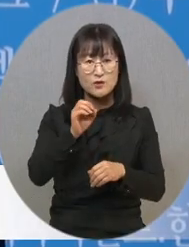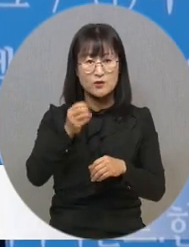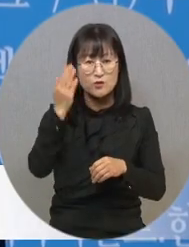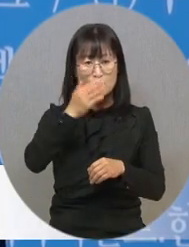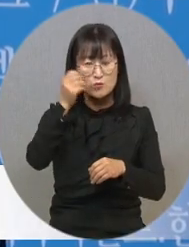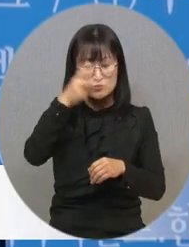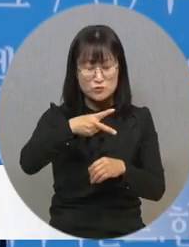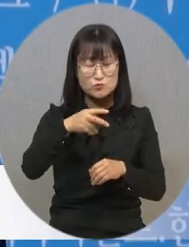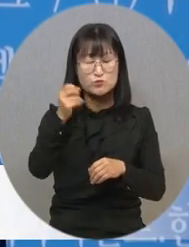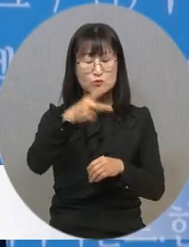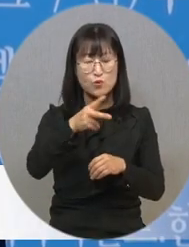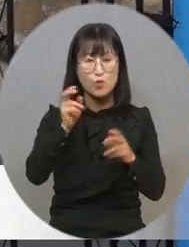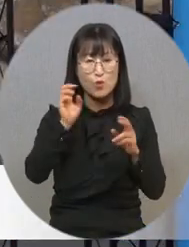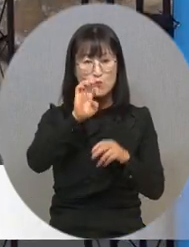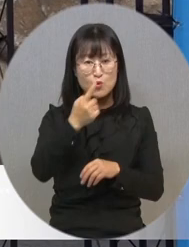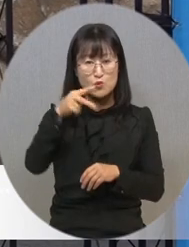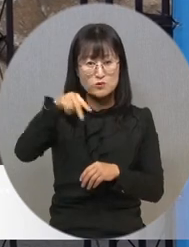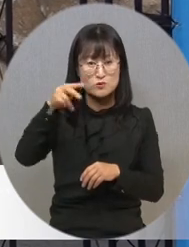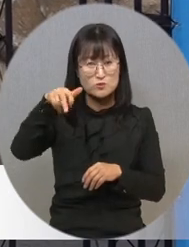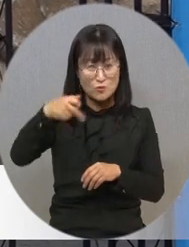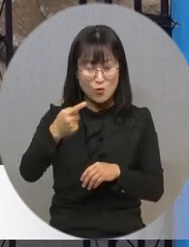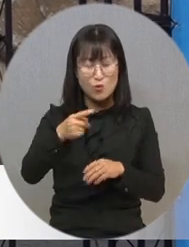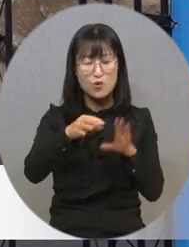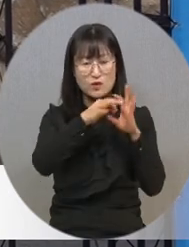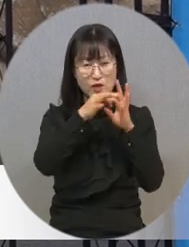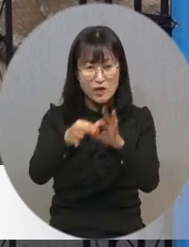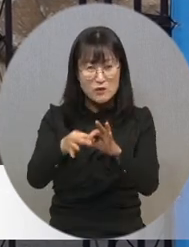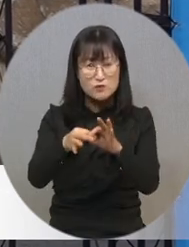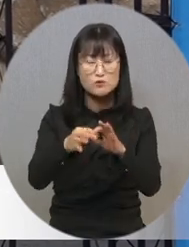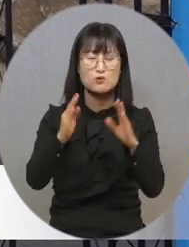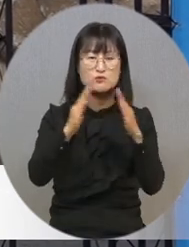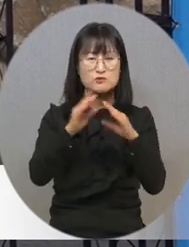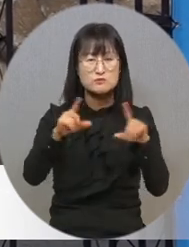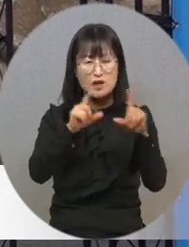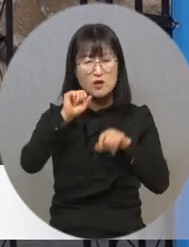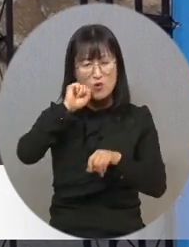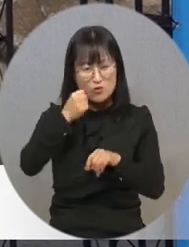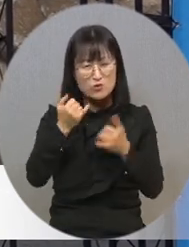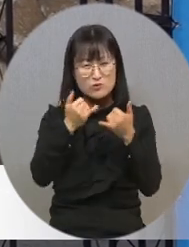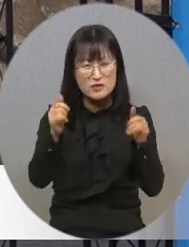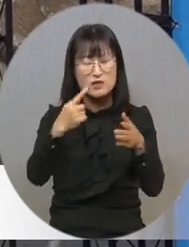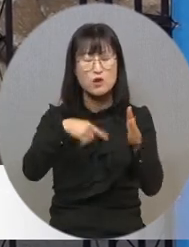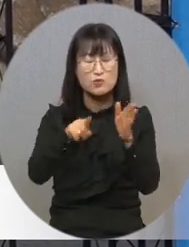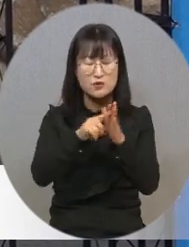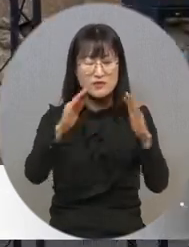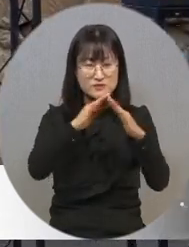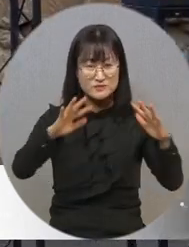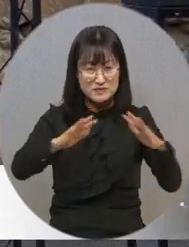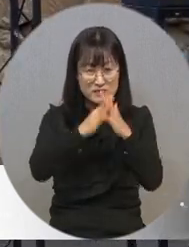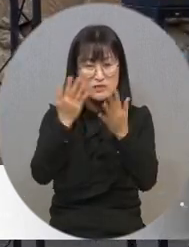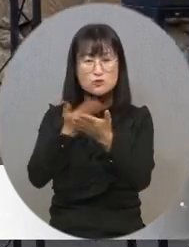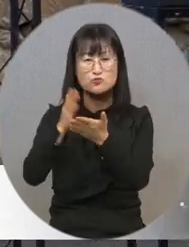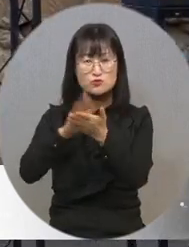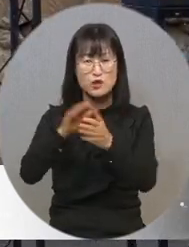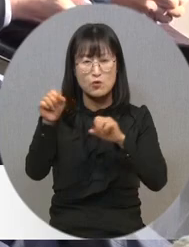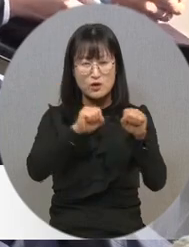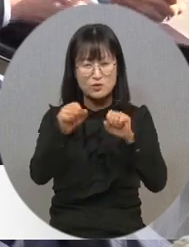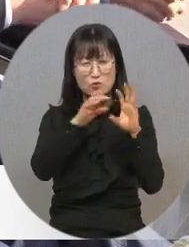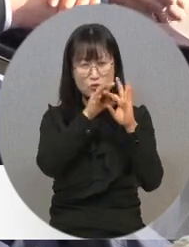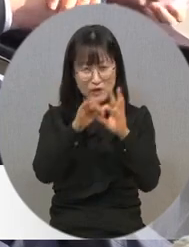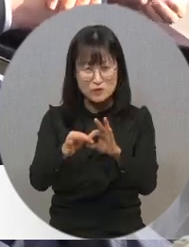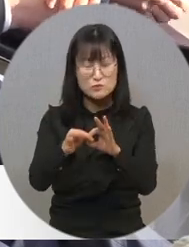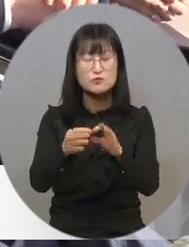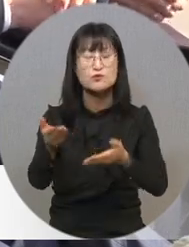항만공사 포스코 등은 앞으로도 주거 소해 계층을 위한 집짓기 집수리 등 다양한 활동을 이어나갈 계획이라